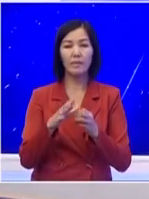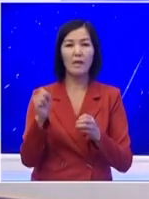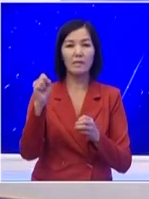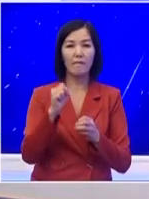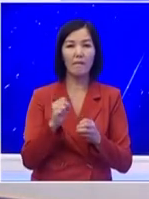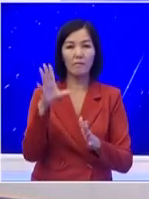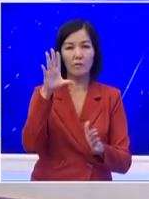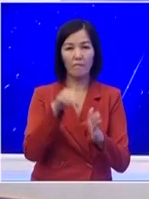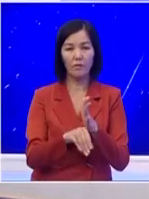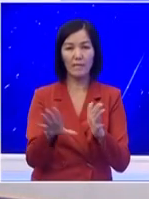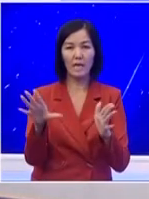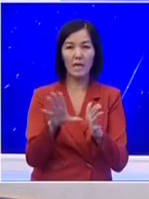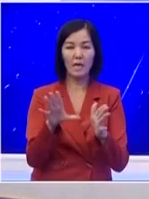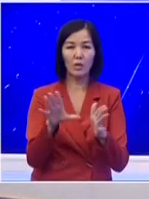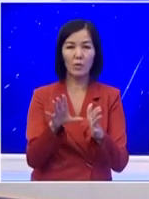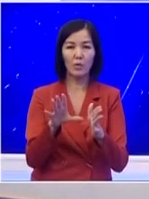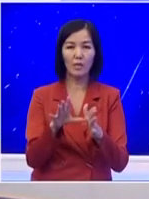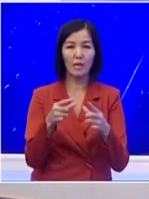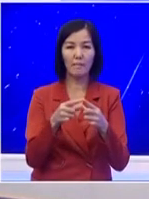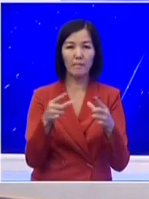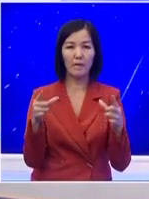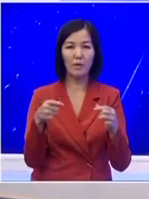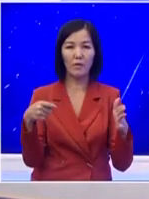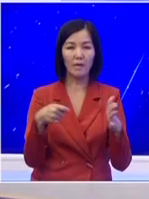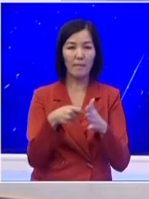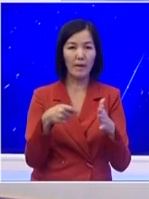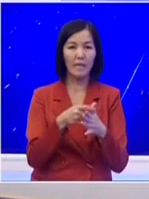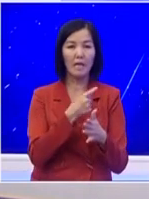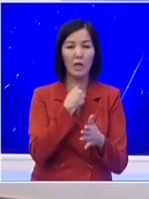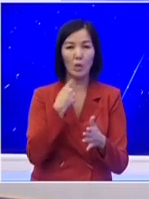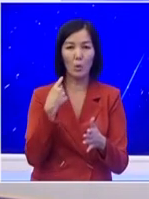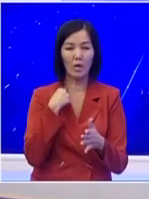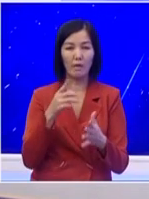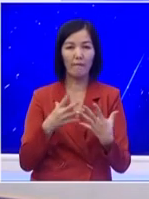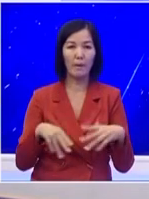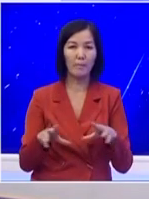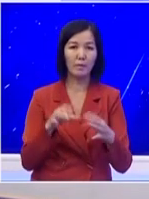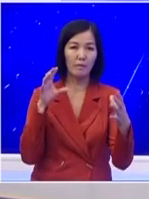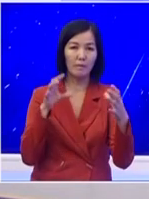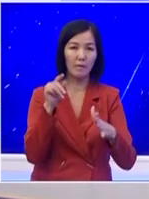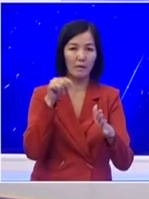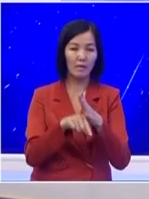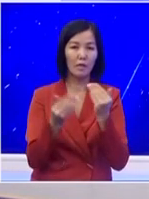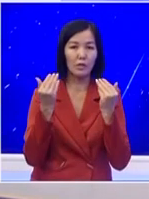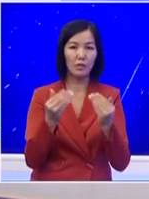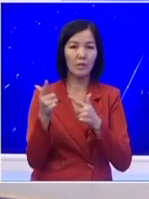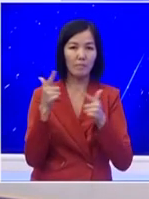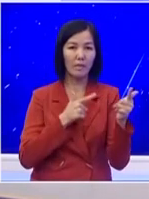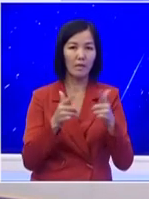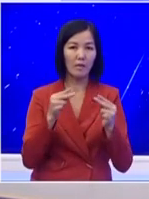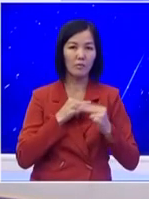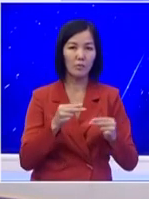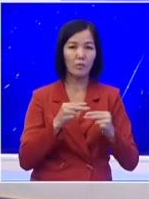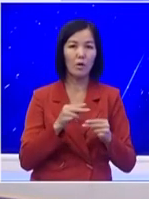С 15 августа вводятся электронные билеты на проезд в Алакурганском общественном транспорте. В настоящее время ведутся подготовительные работы